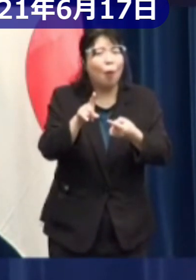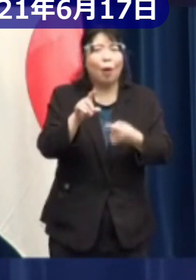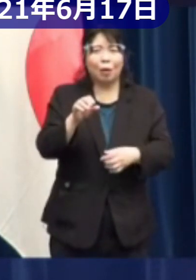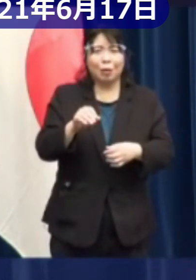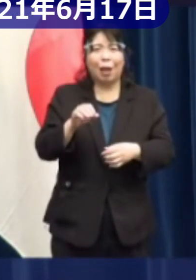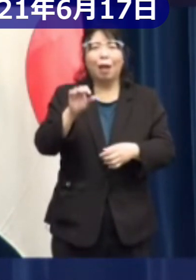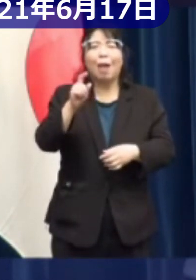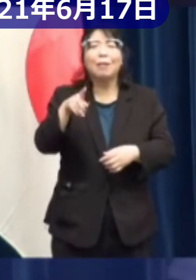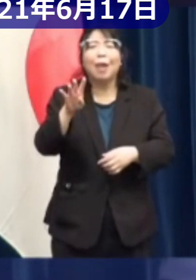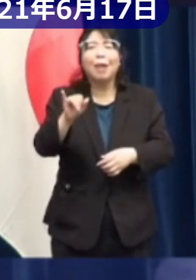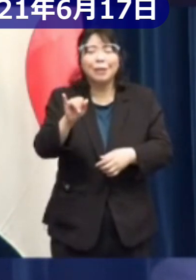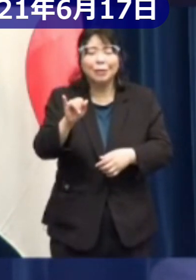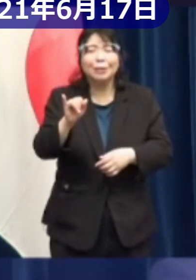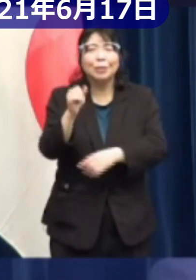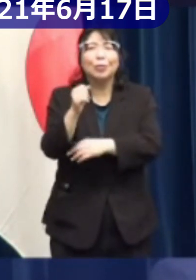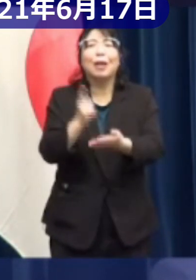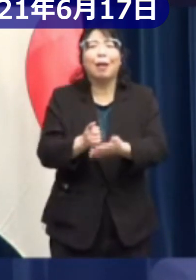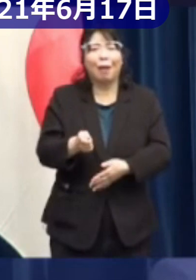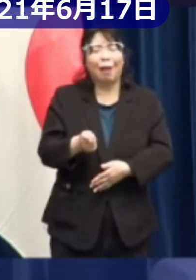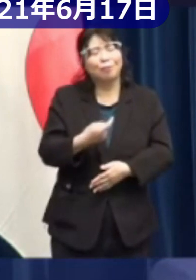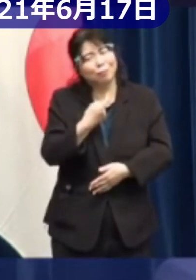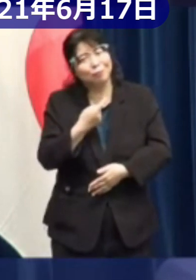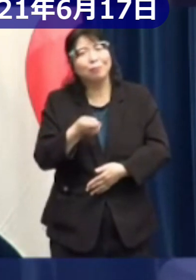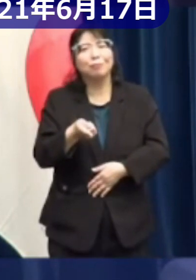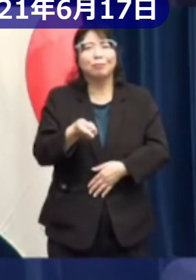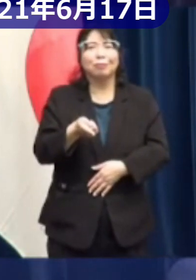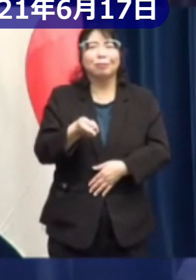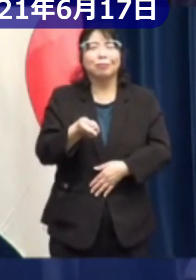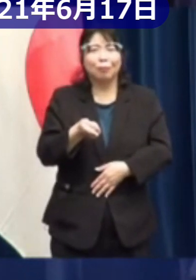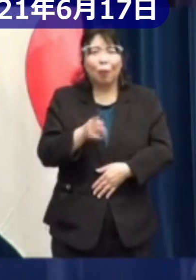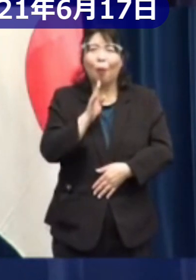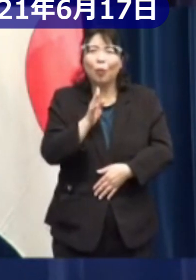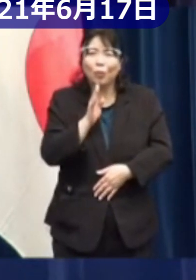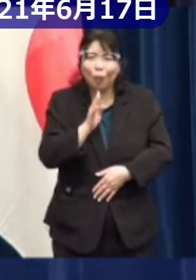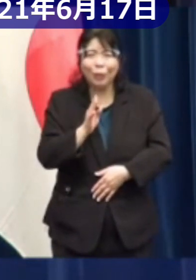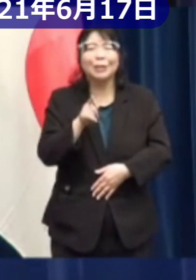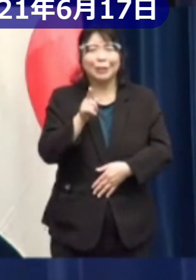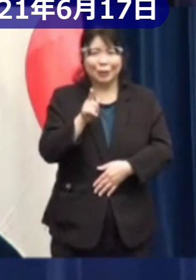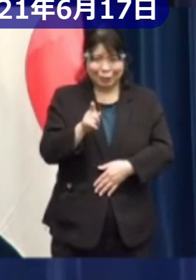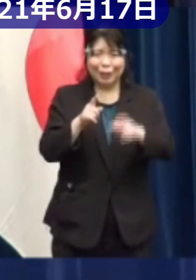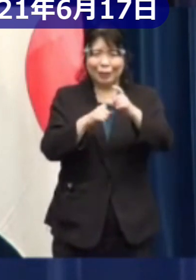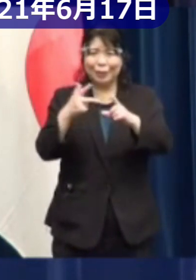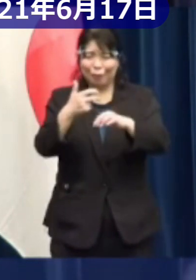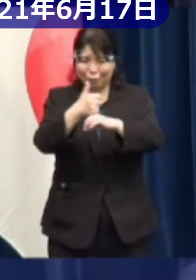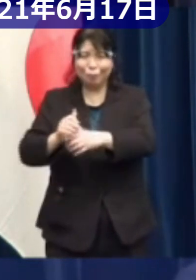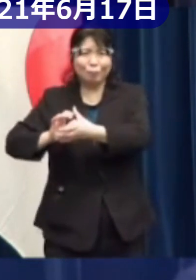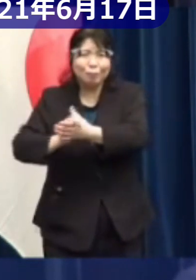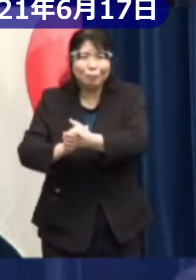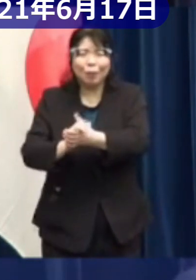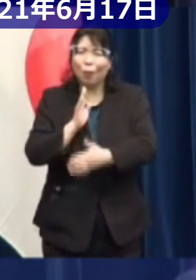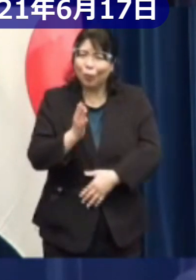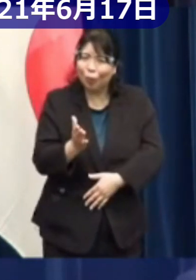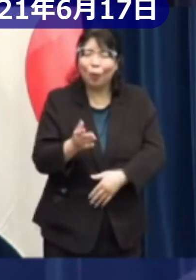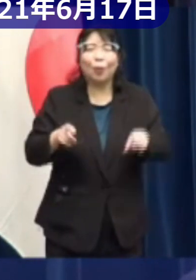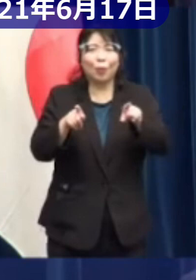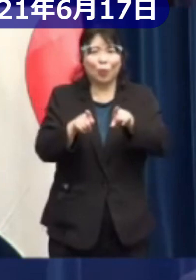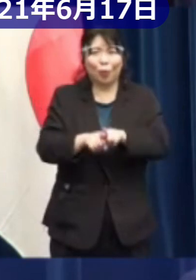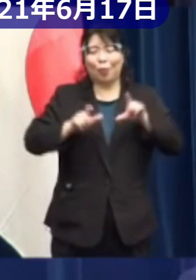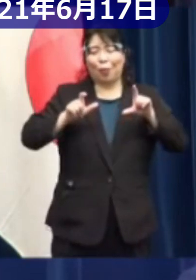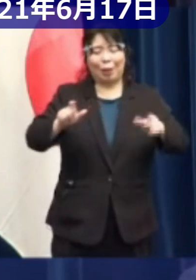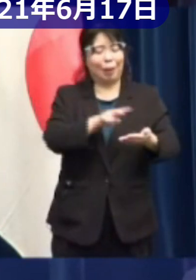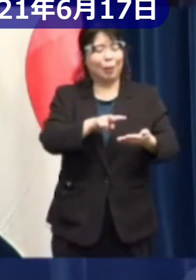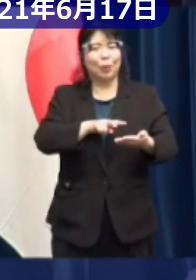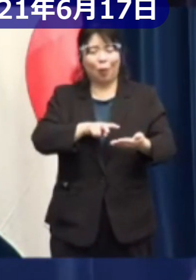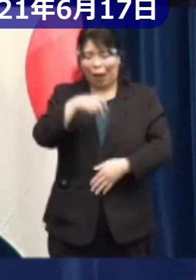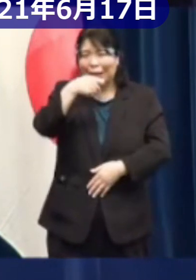ここで疑問が湧くんですが、サミットでは本当に対中包囲網について結束が図られたんでしょうか。サミットの共同声明を読みますと、台湾有事については